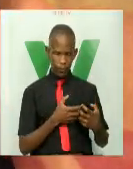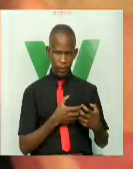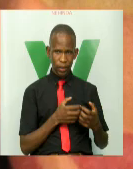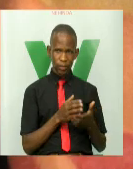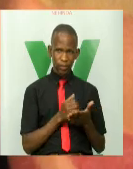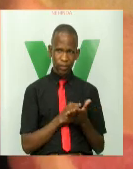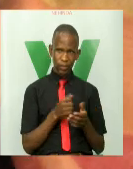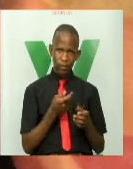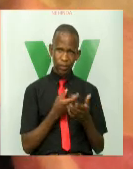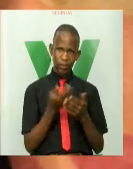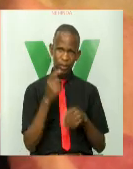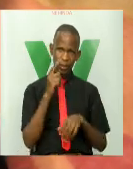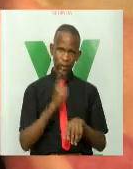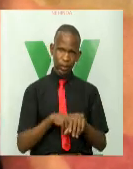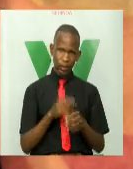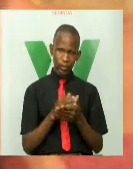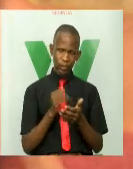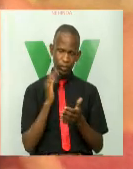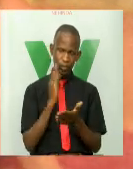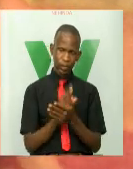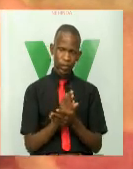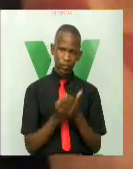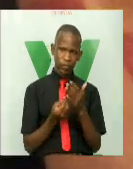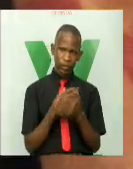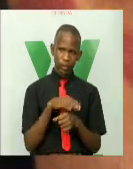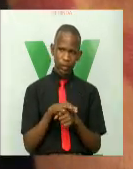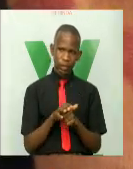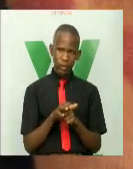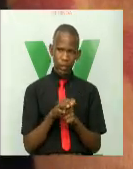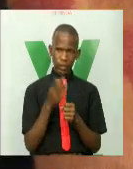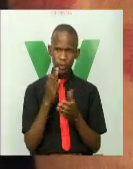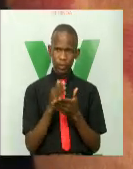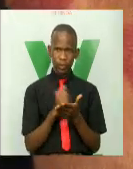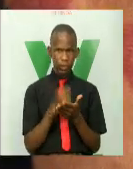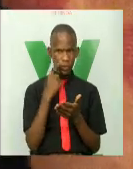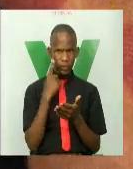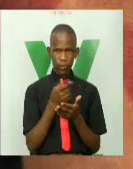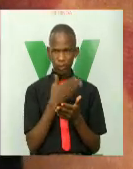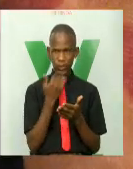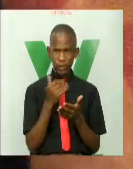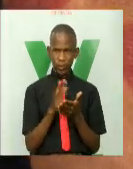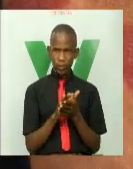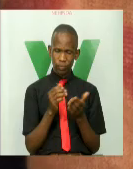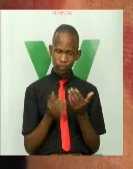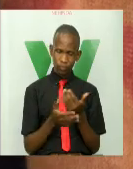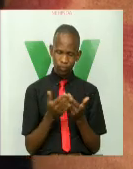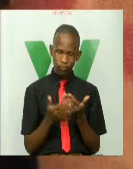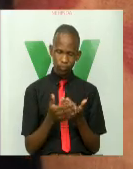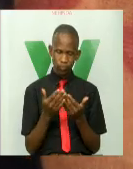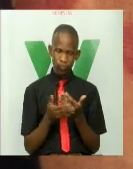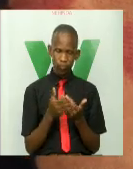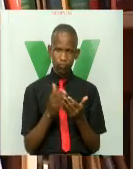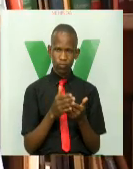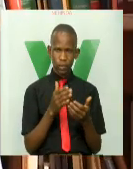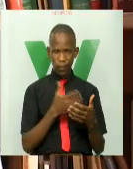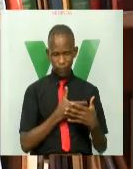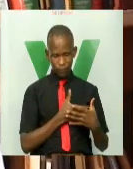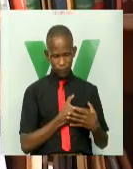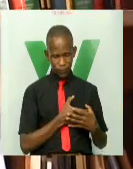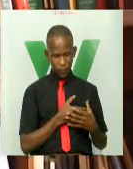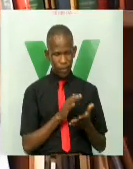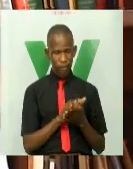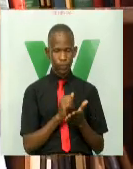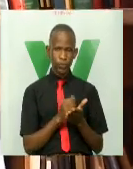kubatangira COVID-19 eshonga bina abana abo barukwonsya bashabirwe konjera abana obwire omukubonsya. Yesu